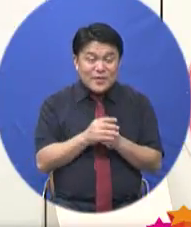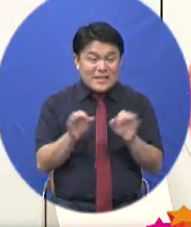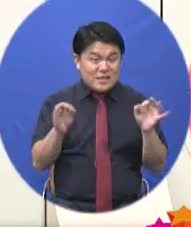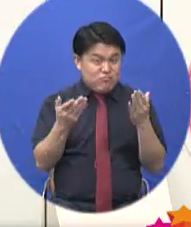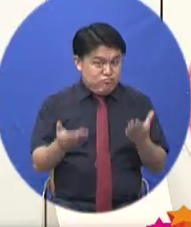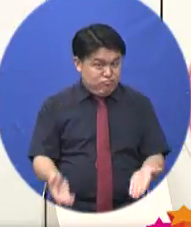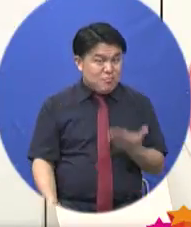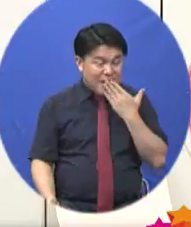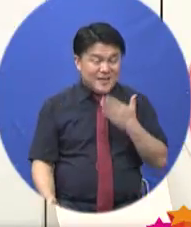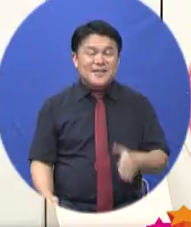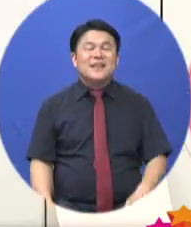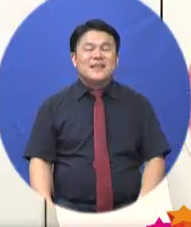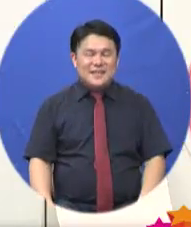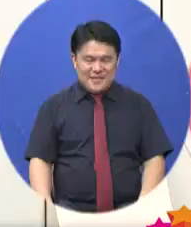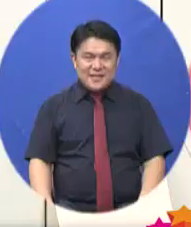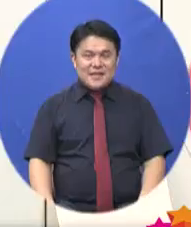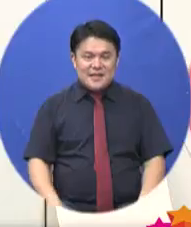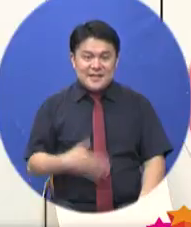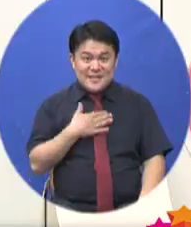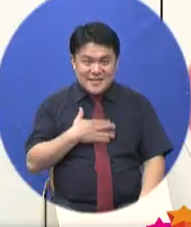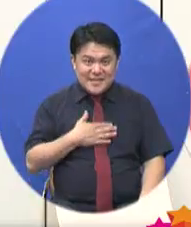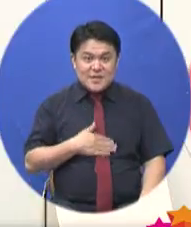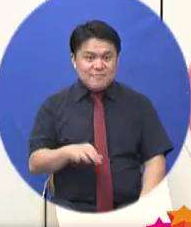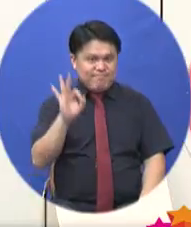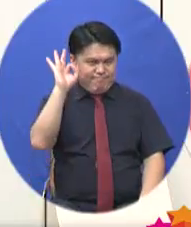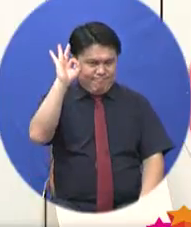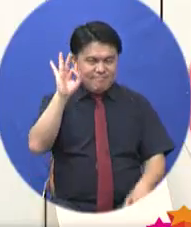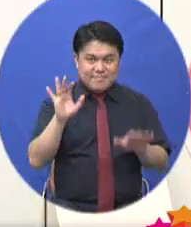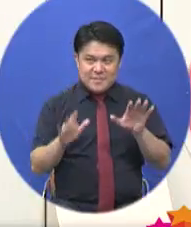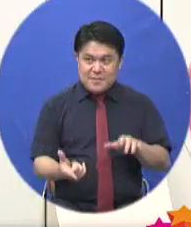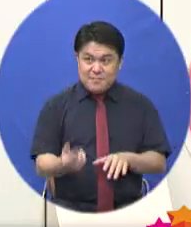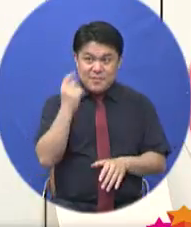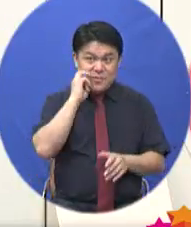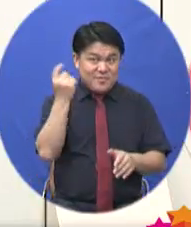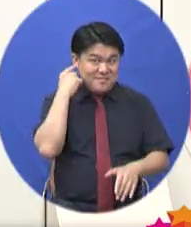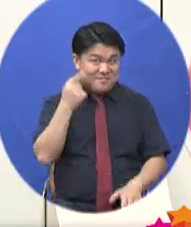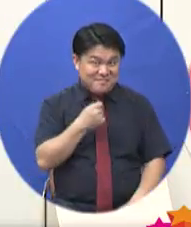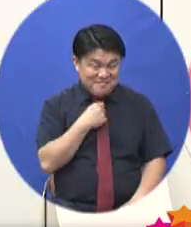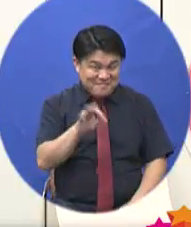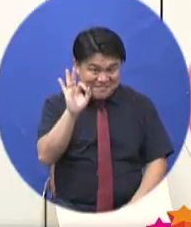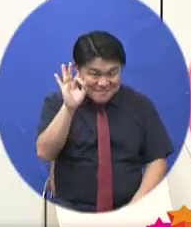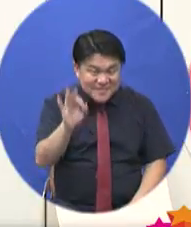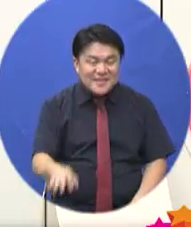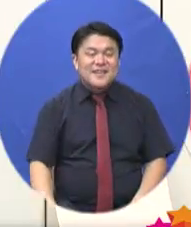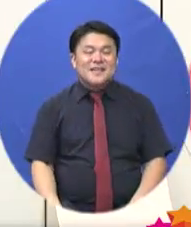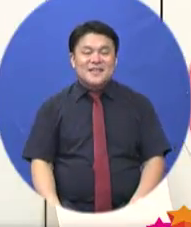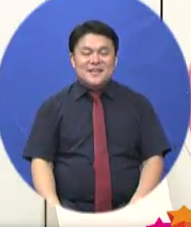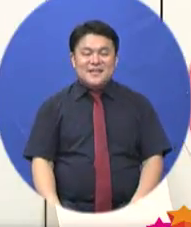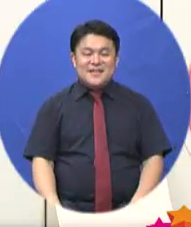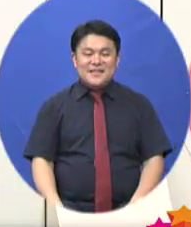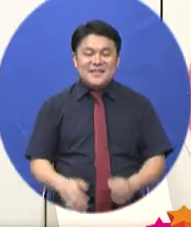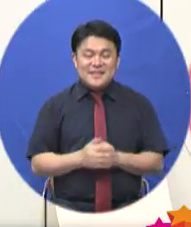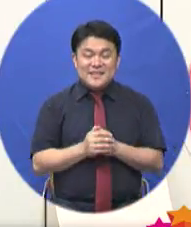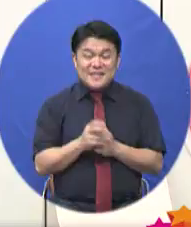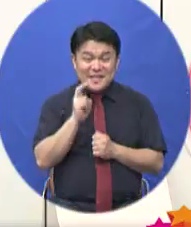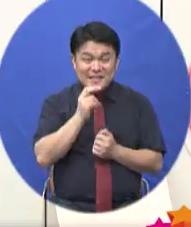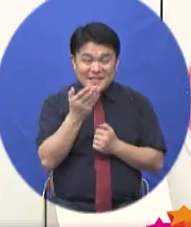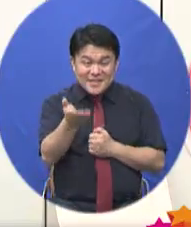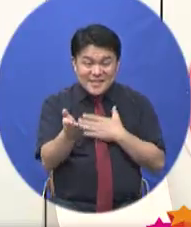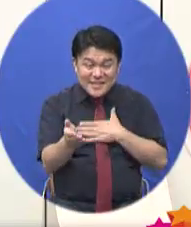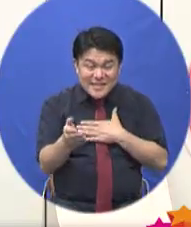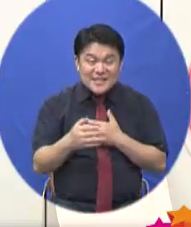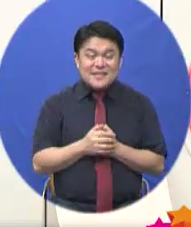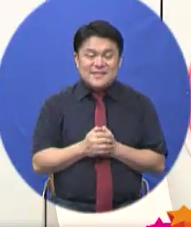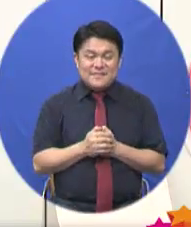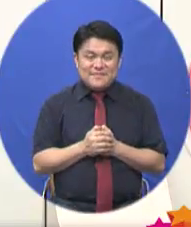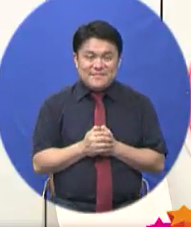네, 그렇군요. 네. 자, 좋습니다. 지금 빨리 들어보고 싶습니다. 좀 음악 들을 테니까 잘